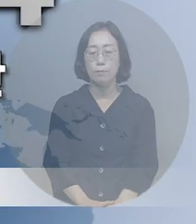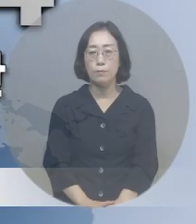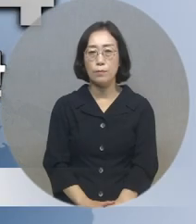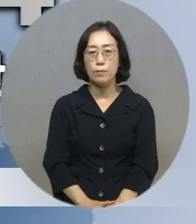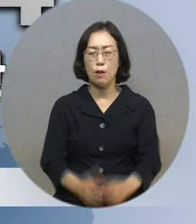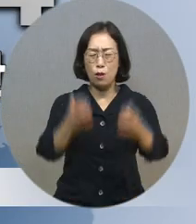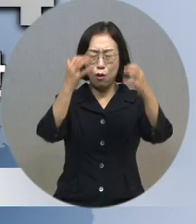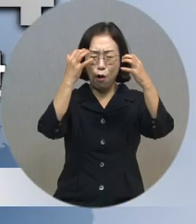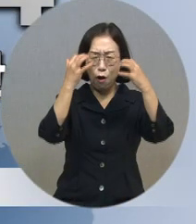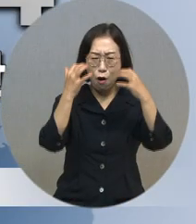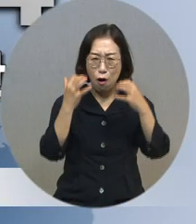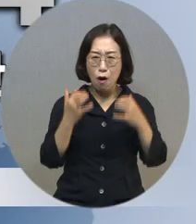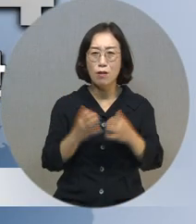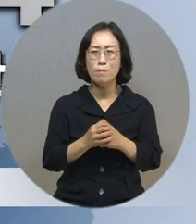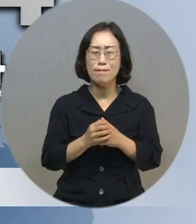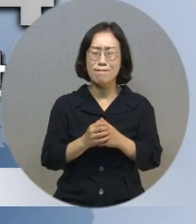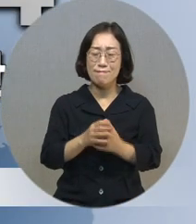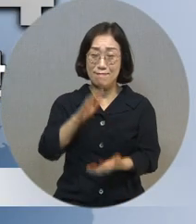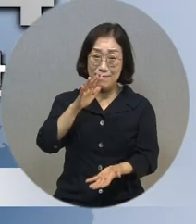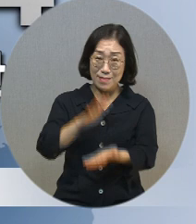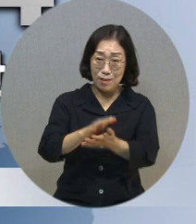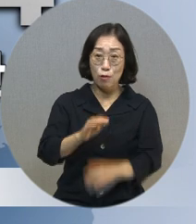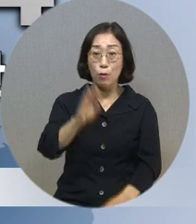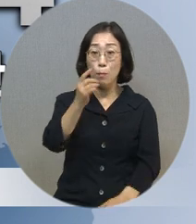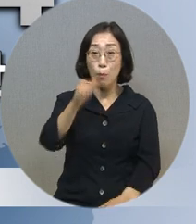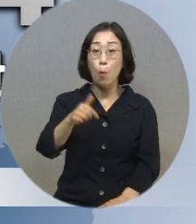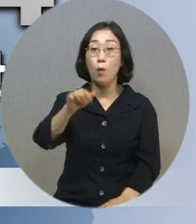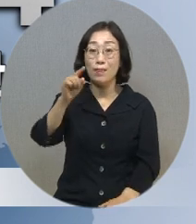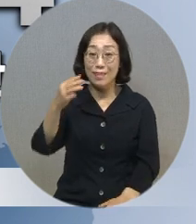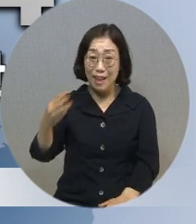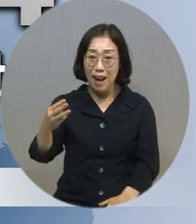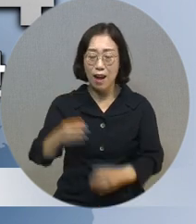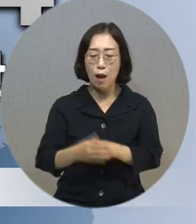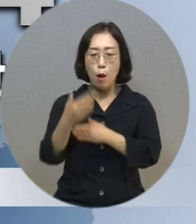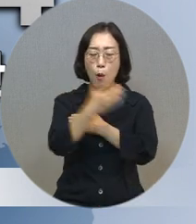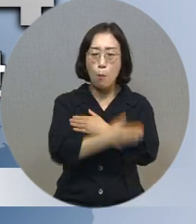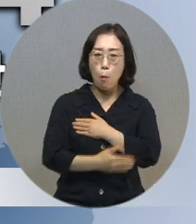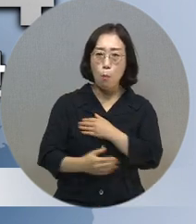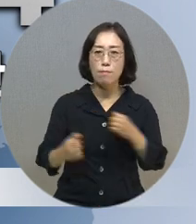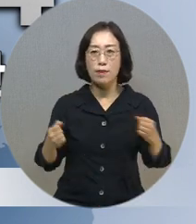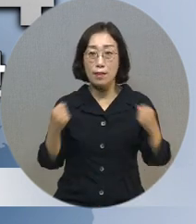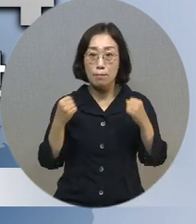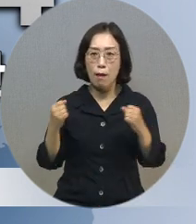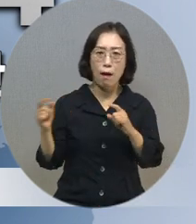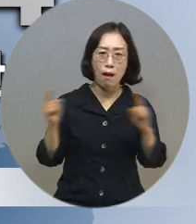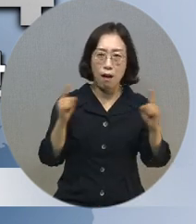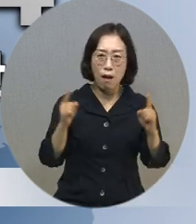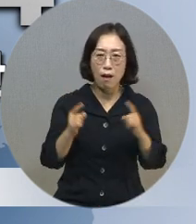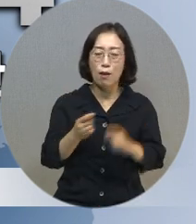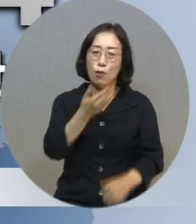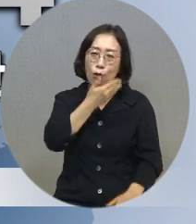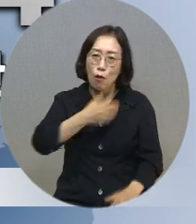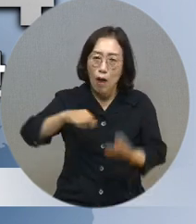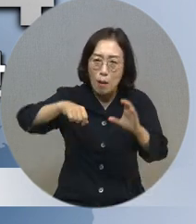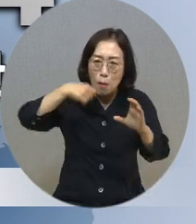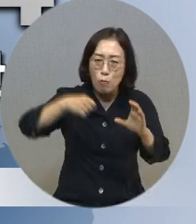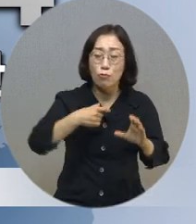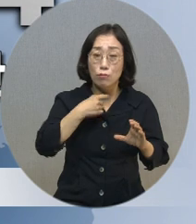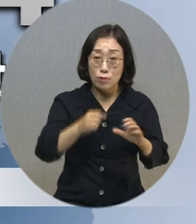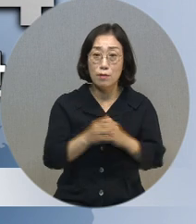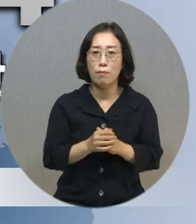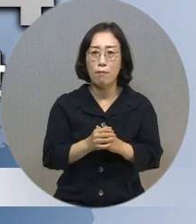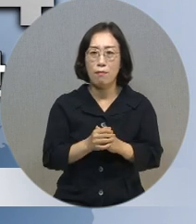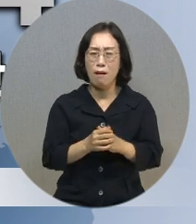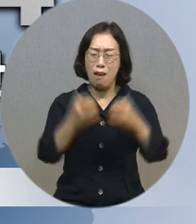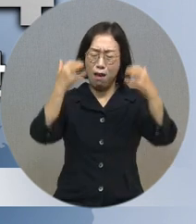여름 더위가 절정에 이르는 복날이 되면 몸에 좋은 보양식이 저절로 생각이납니다 푹푹지는 가마소